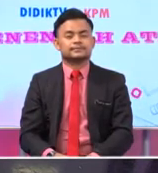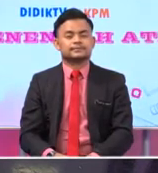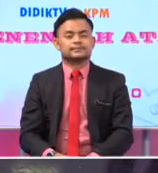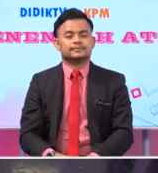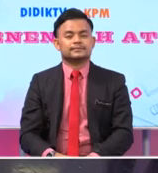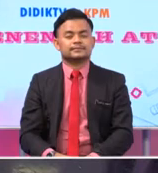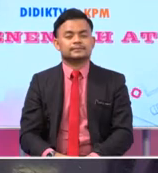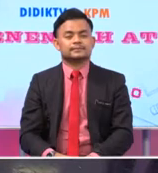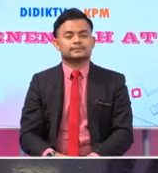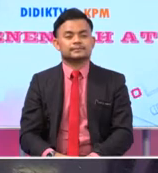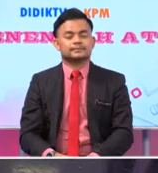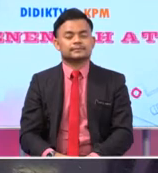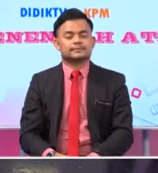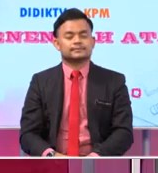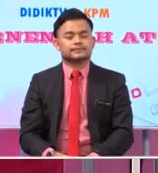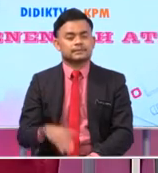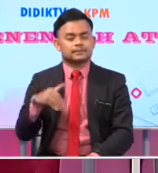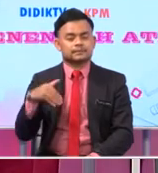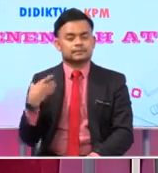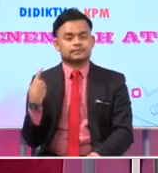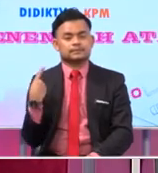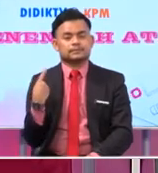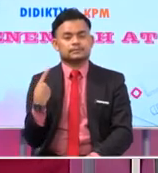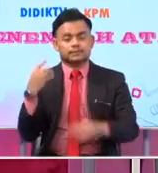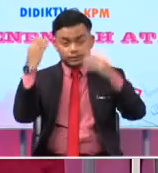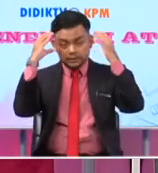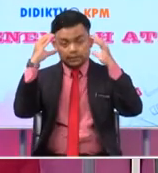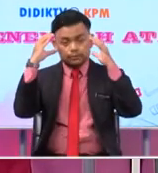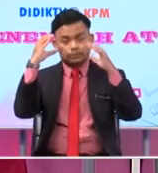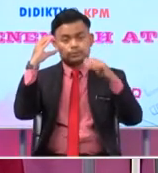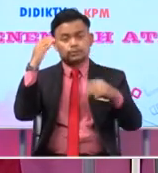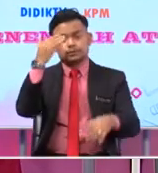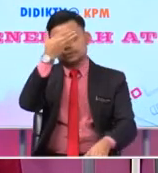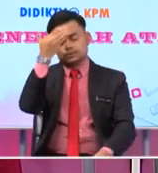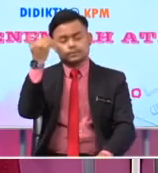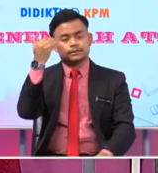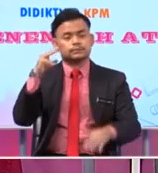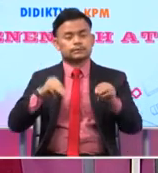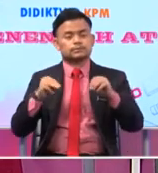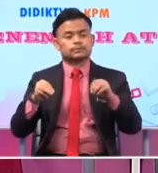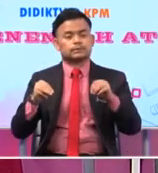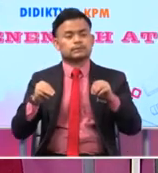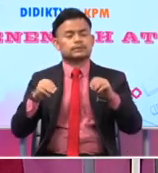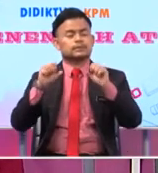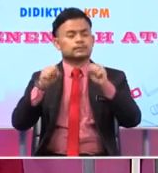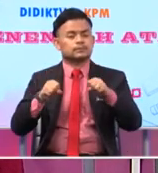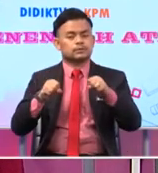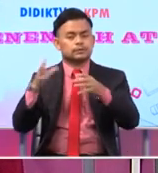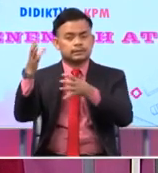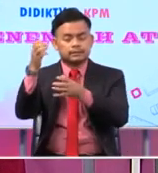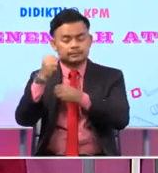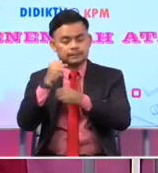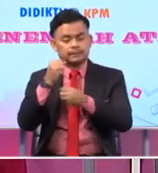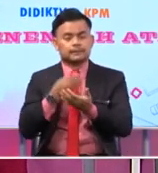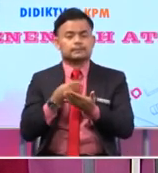sih mencet species Acacia ataupun dirumah beli dapat KM pembelajaran